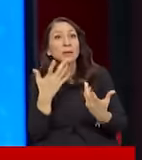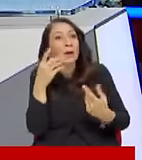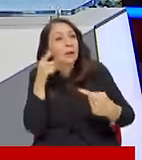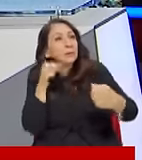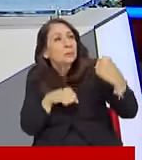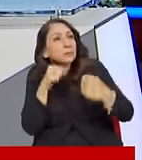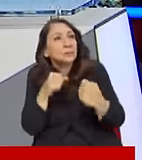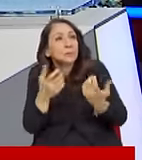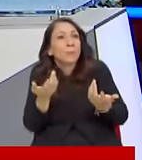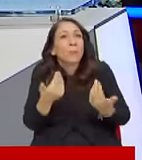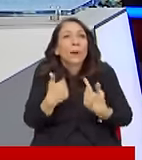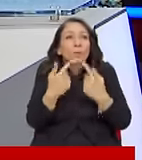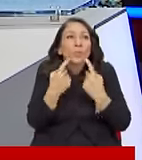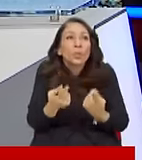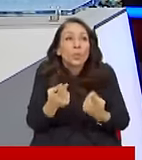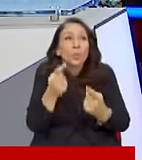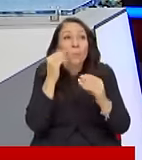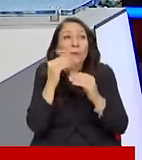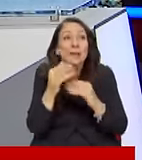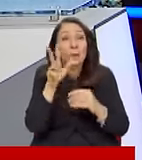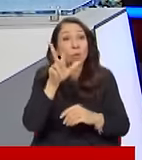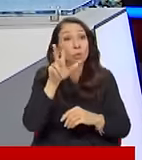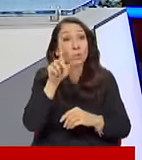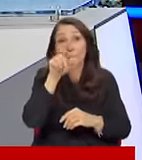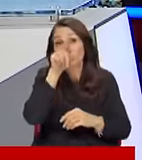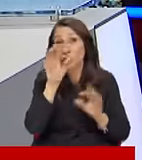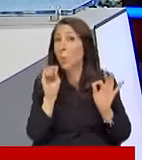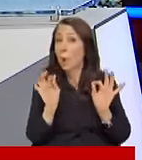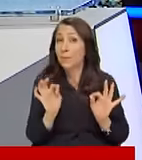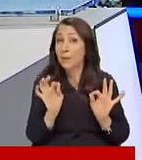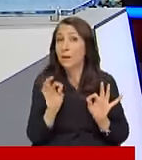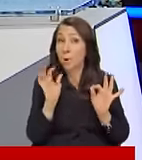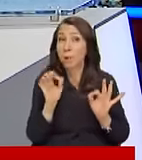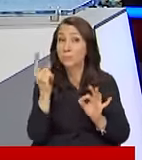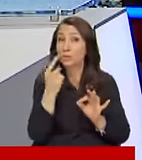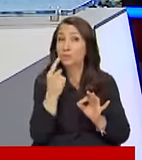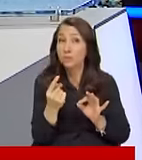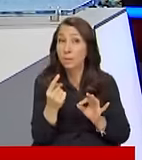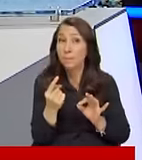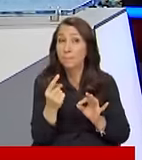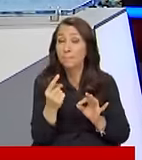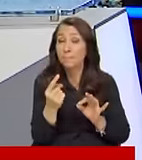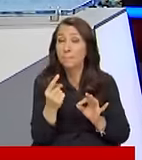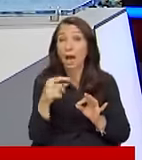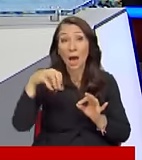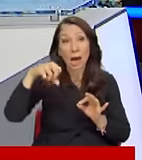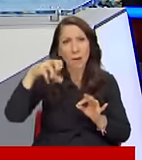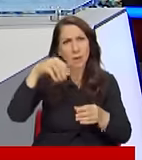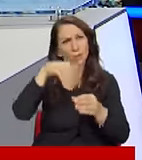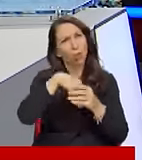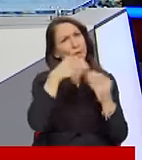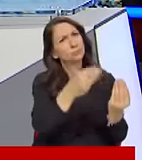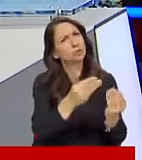çatışıyorsun? Ben diyorum kardeşim, bu millet, bakın 31 Mart çok önemli. Bir önemli şeyi daha söyleyeceğim. AK Parti oy